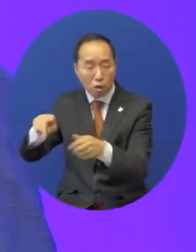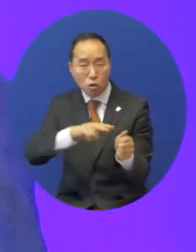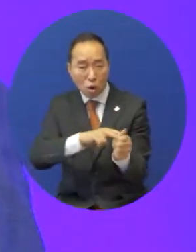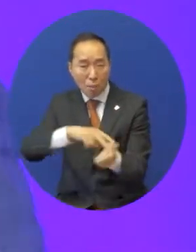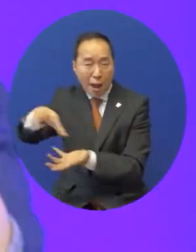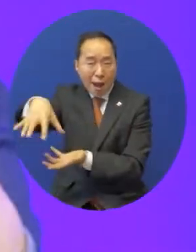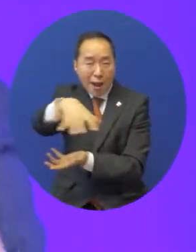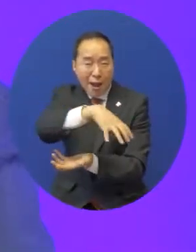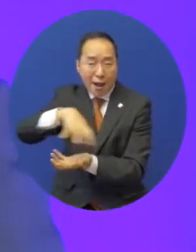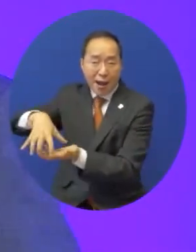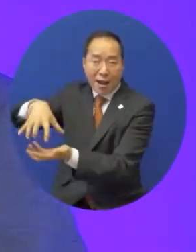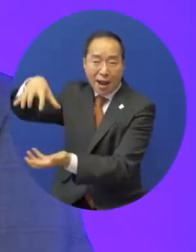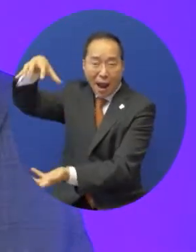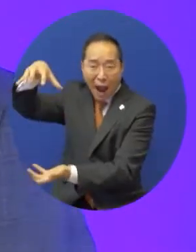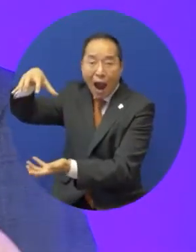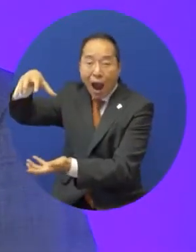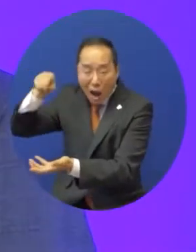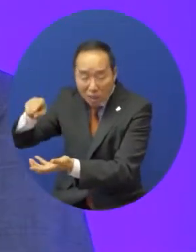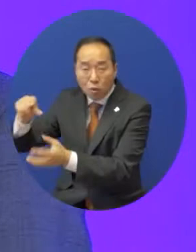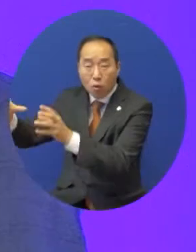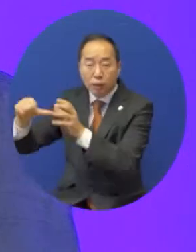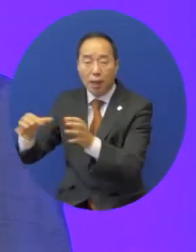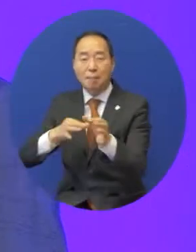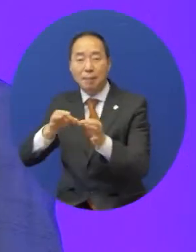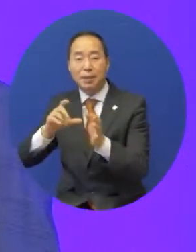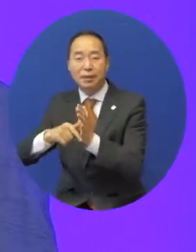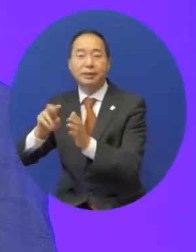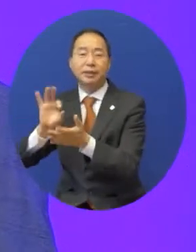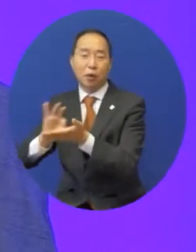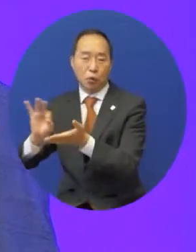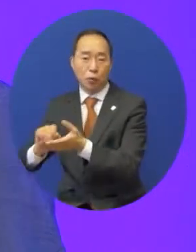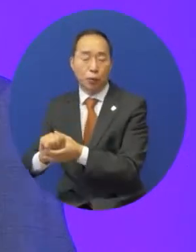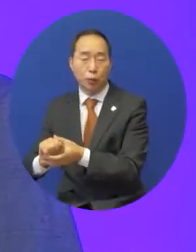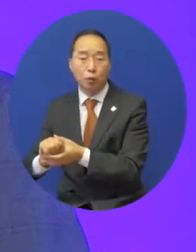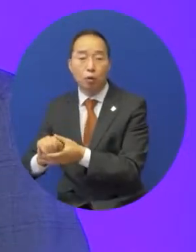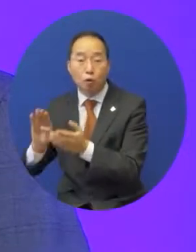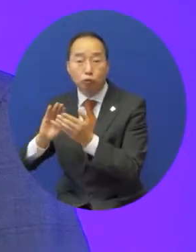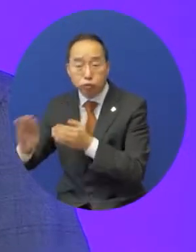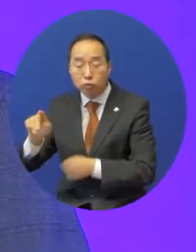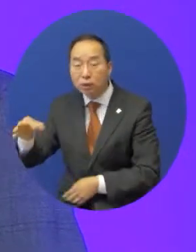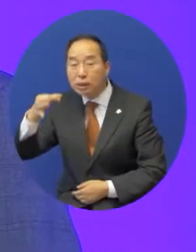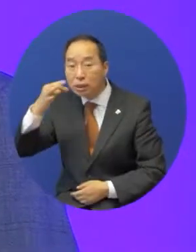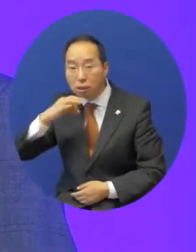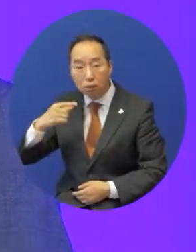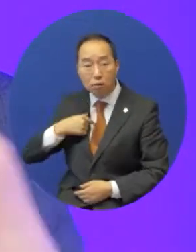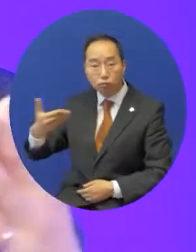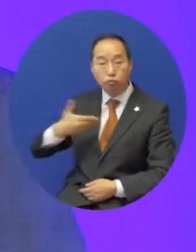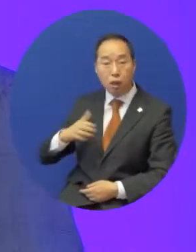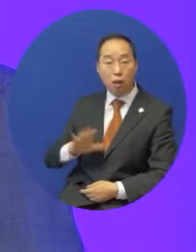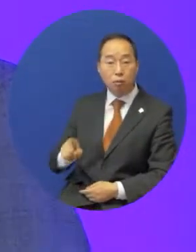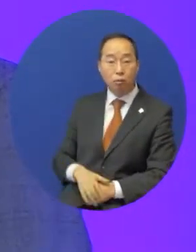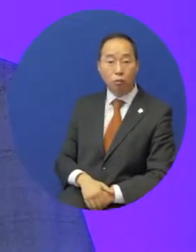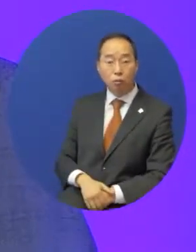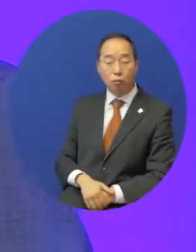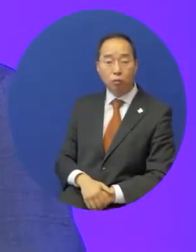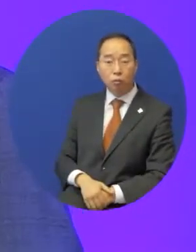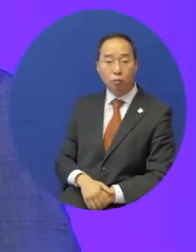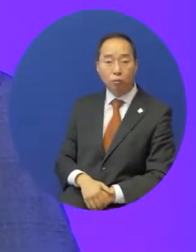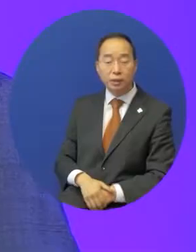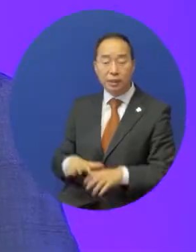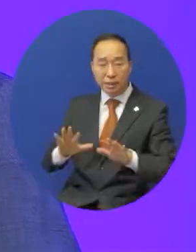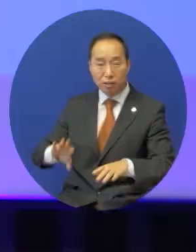모아다가 자기 마케팅이나 뭐 이런 데 다 쓰고 저한테 그 이익을